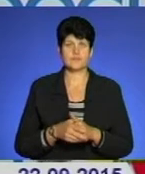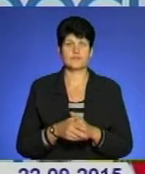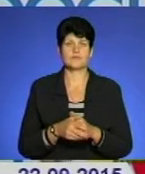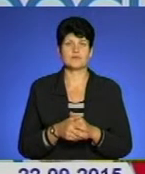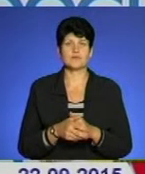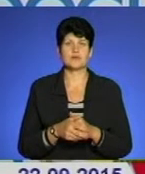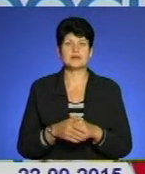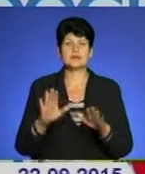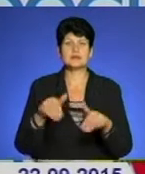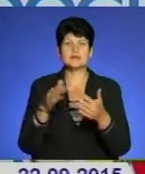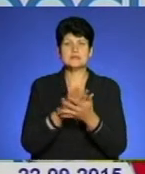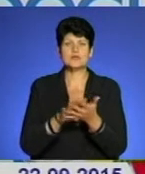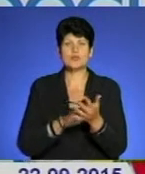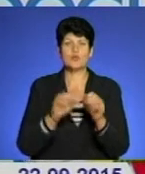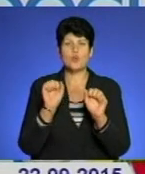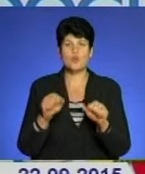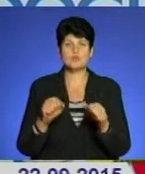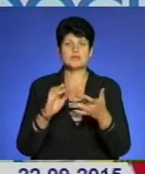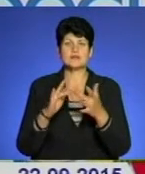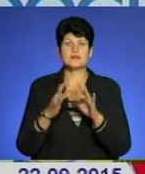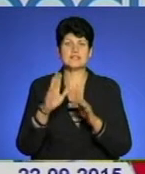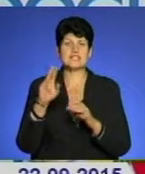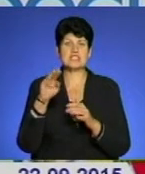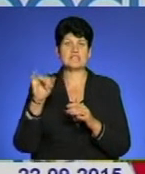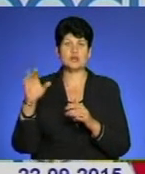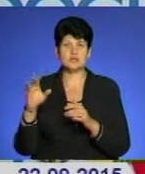dvlottery.state.gov. Подати заявку можна виключно на веб-сайті